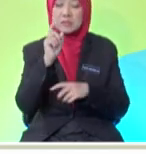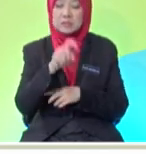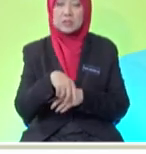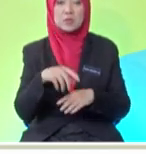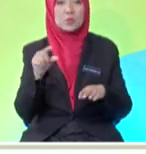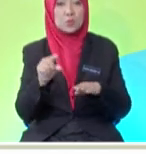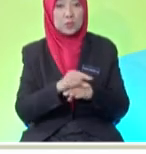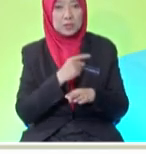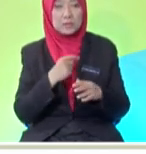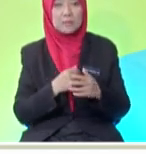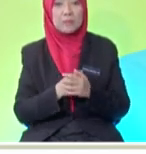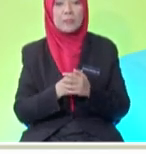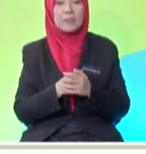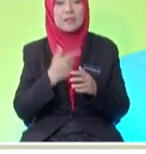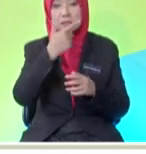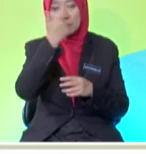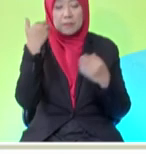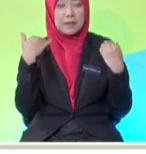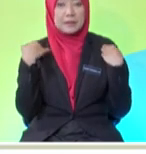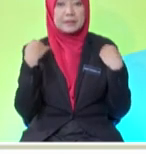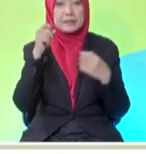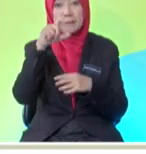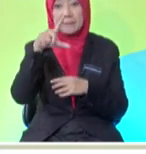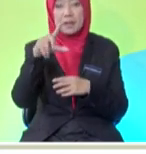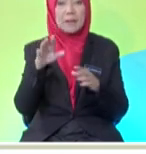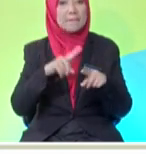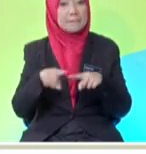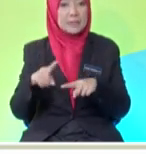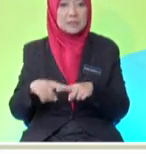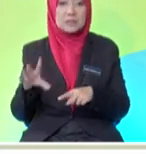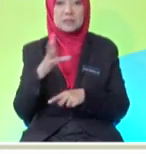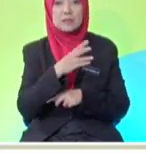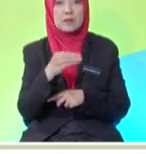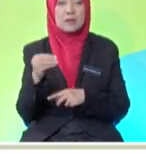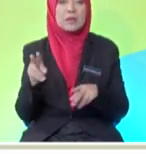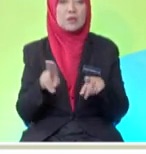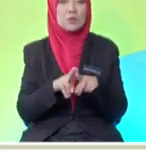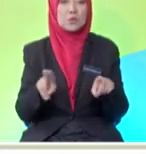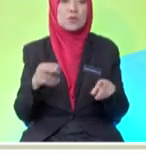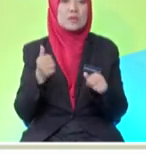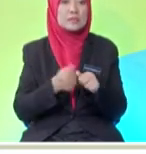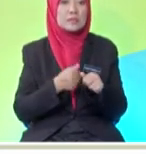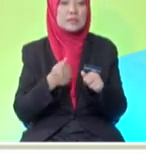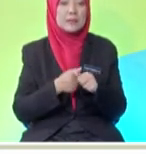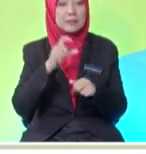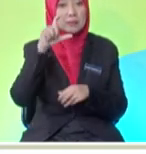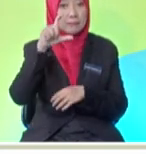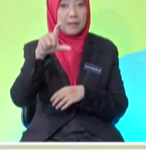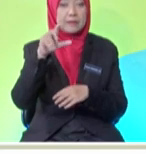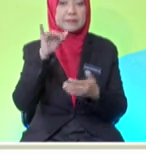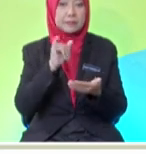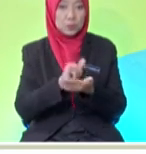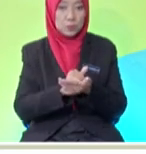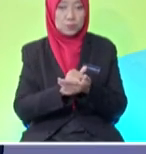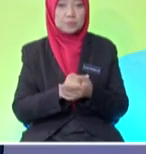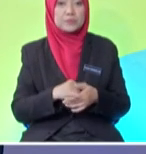setiap bilah Dia mempunyai ketebalan yang berbeda dan juga terdapat ukuran bagi setiap ketebalan tersebut Oke contohnya dalam